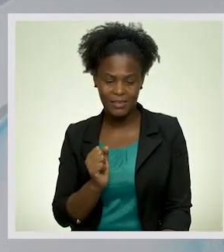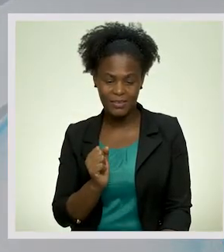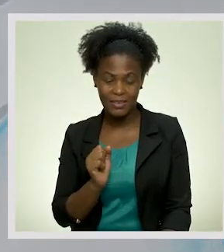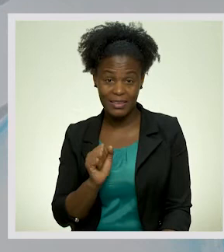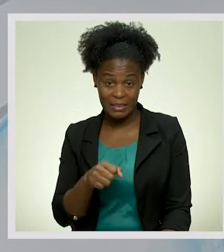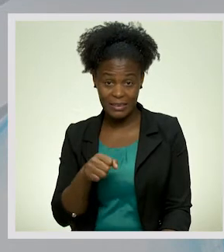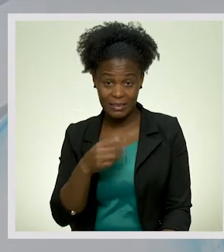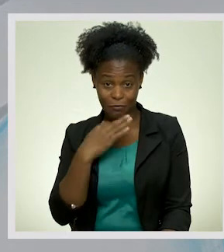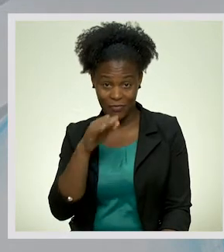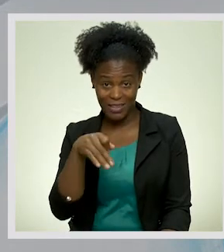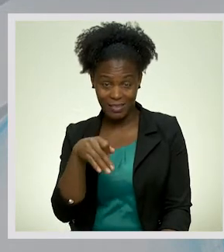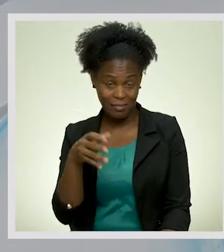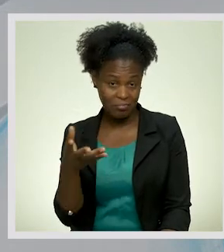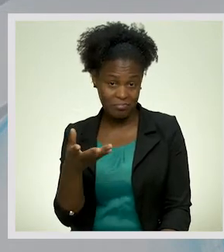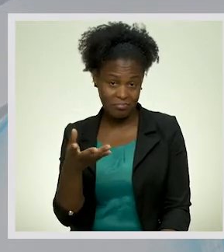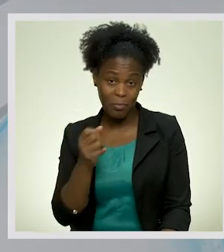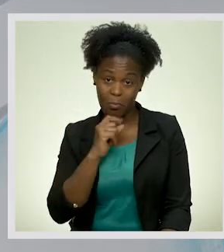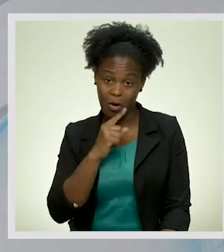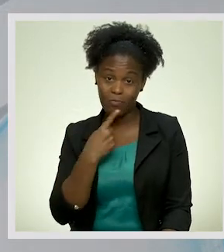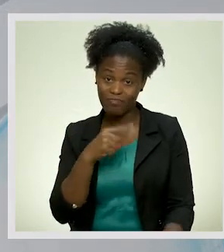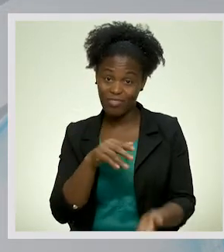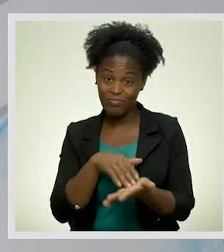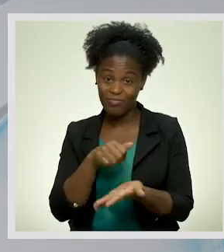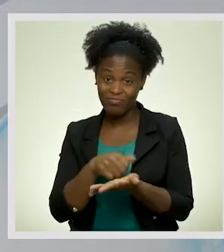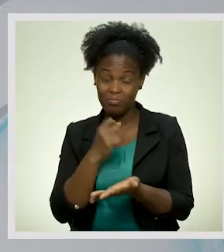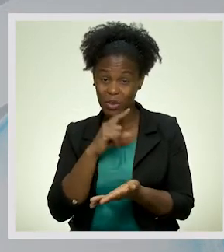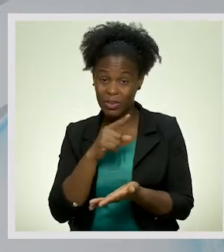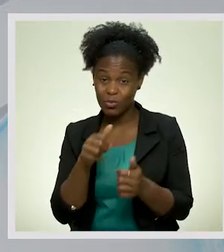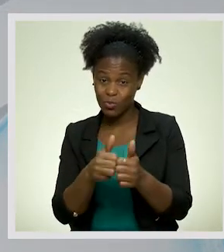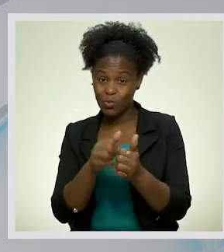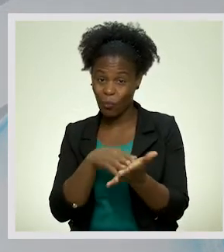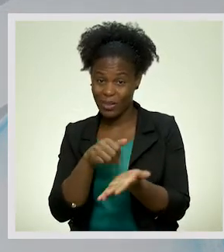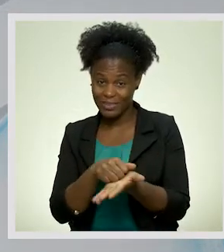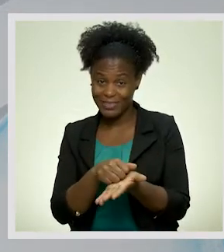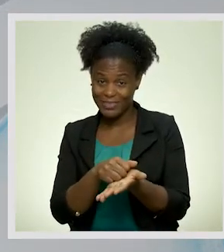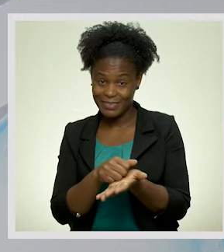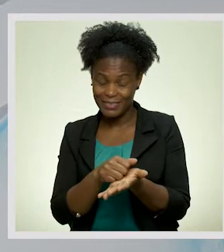Oui? On peut faire la correction ensemble?